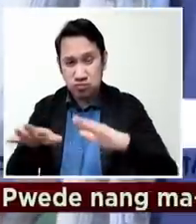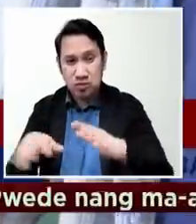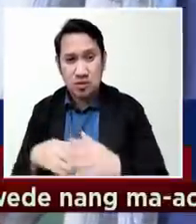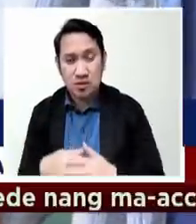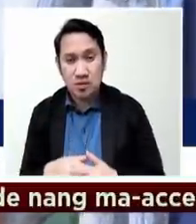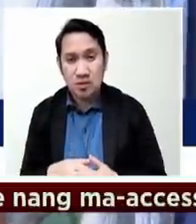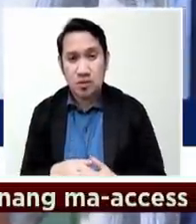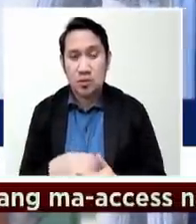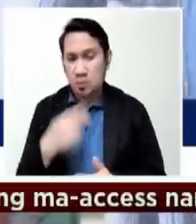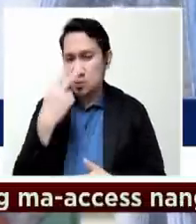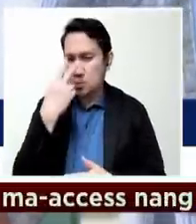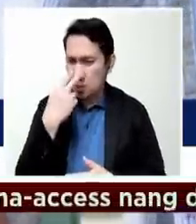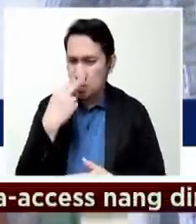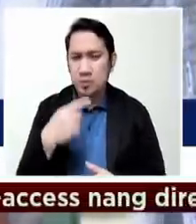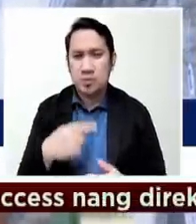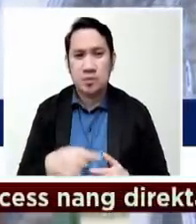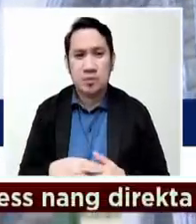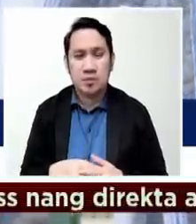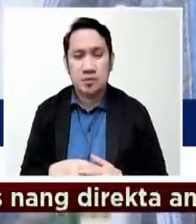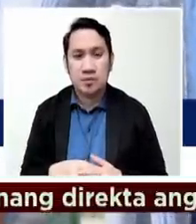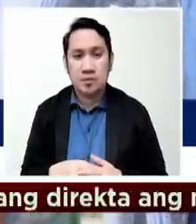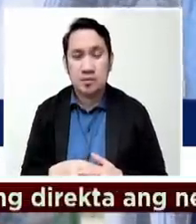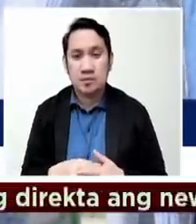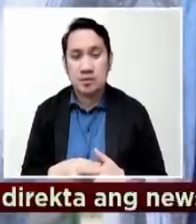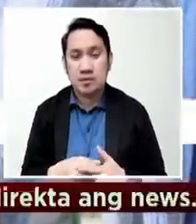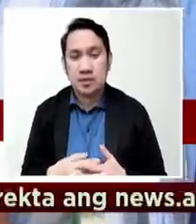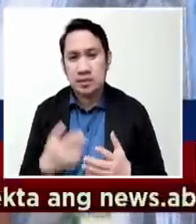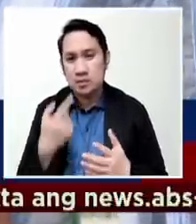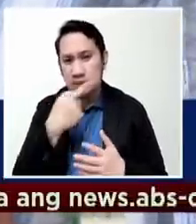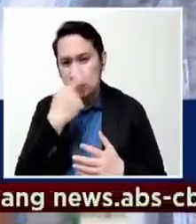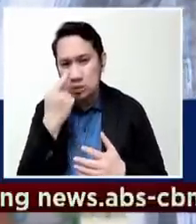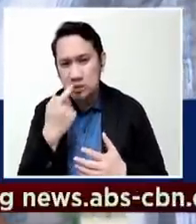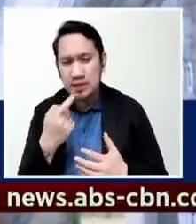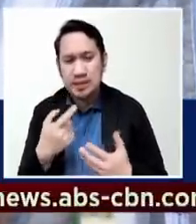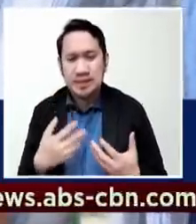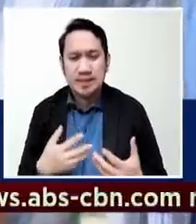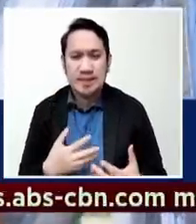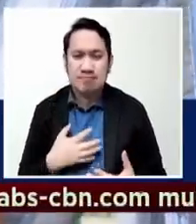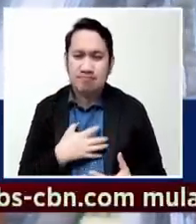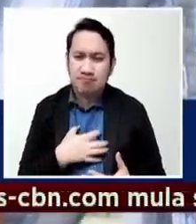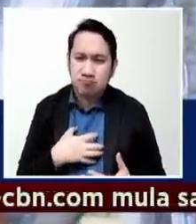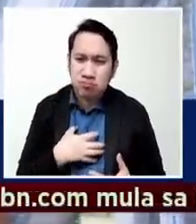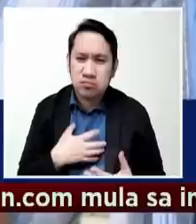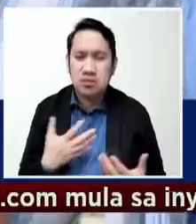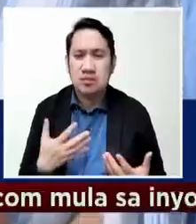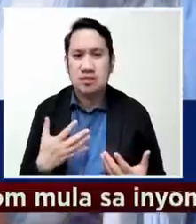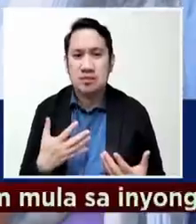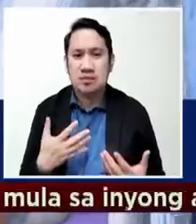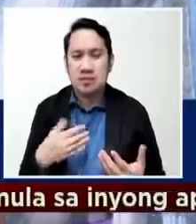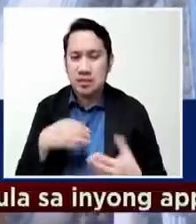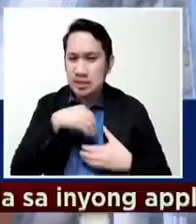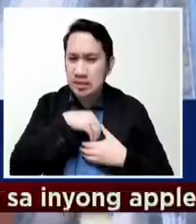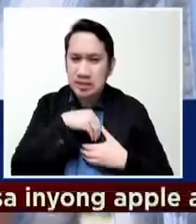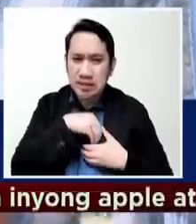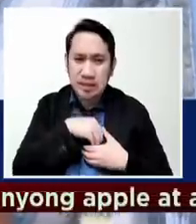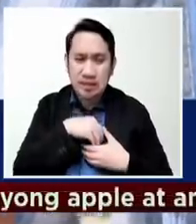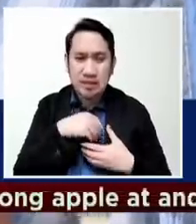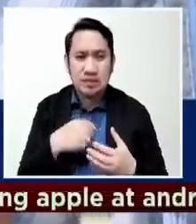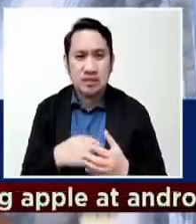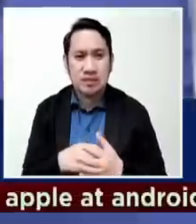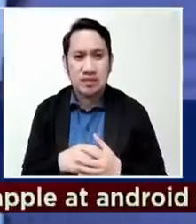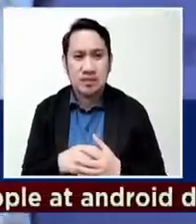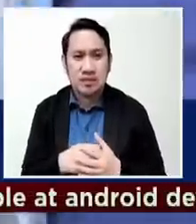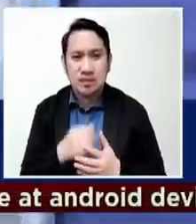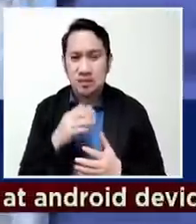sir. Eh, siyempre, sir, eh, maraming gamit sa loob sa yung anak ko na hindi na tanga, hindi na